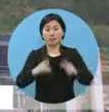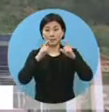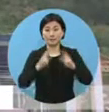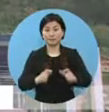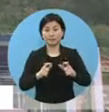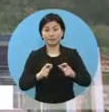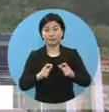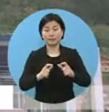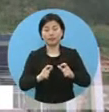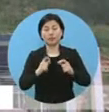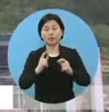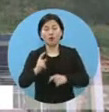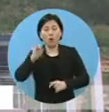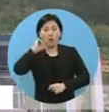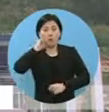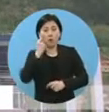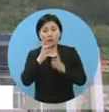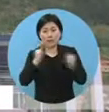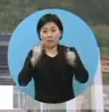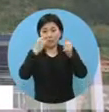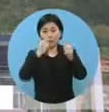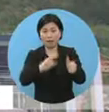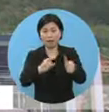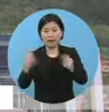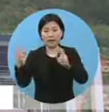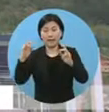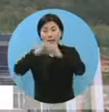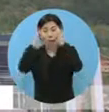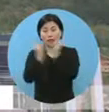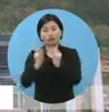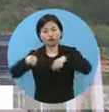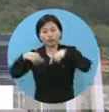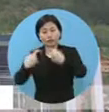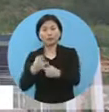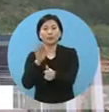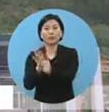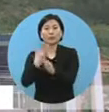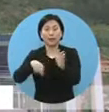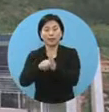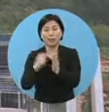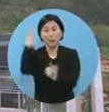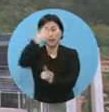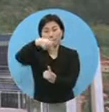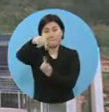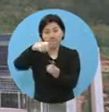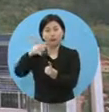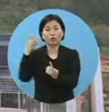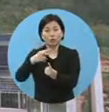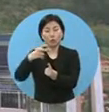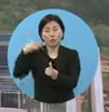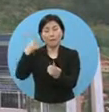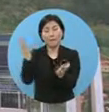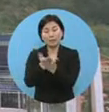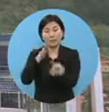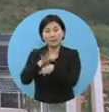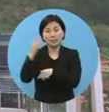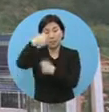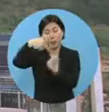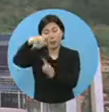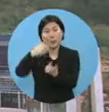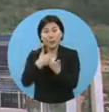전라남도에서는 취약계층 구직자의 사회 진출을 돕기 위해 면접 비용과 맞춤형 면접 컨설팅을 제공하는